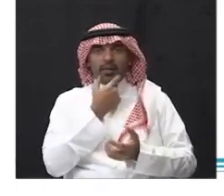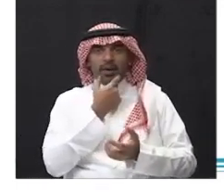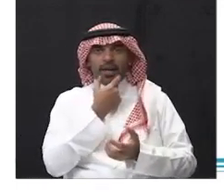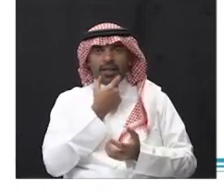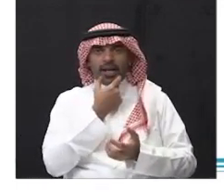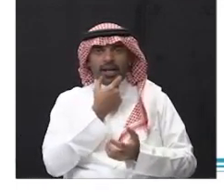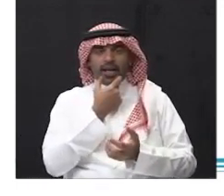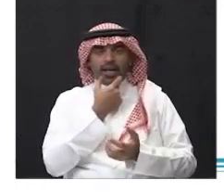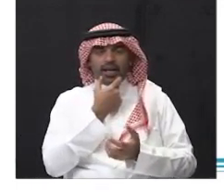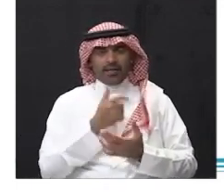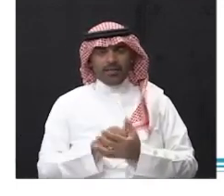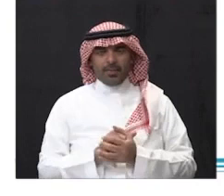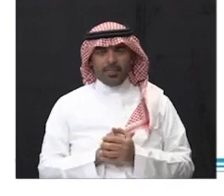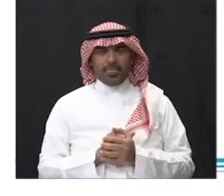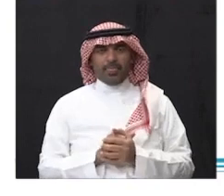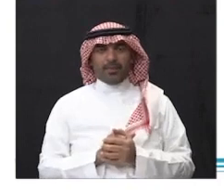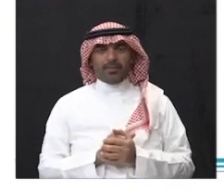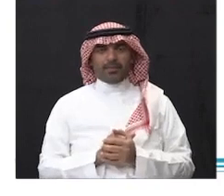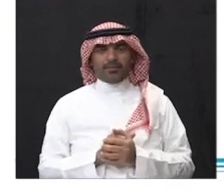البريطانية.